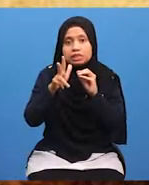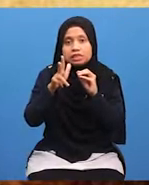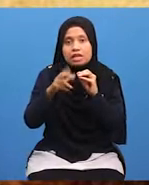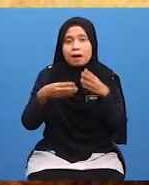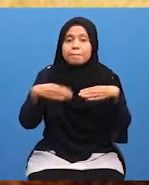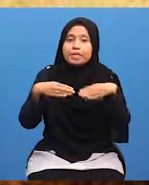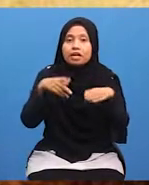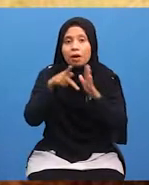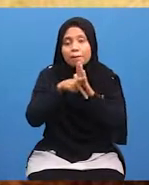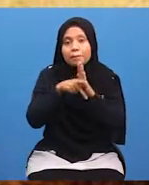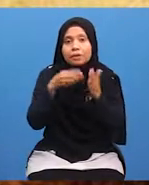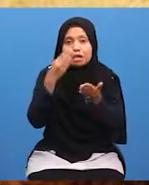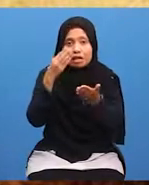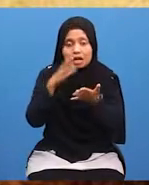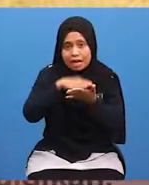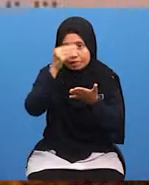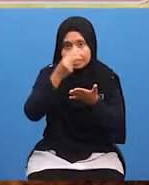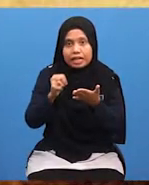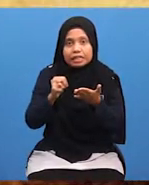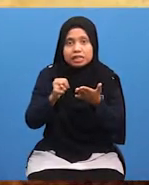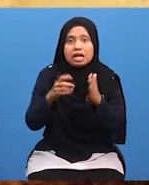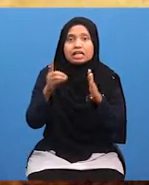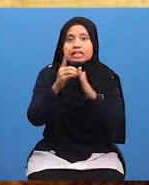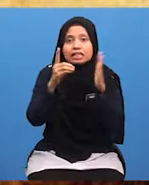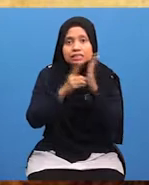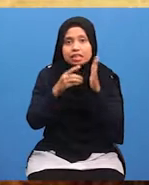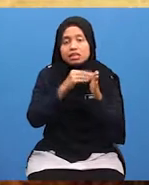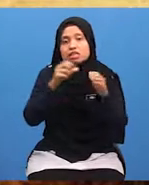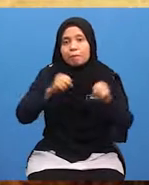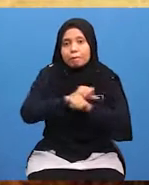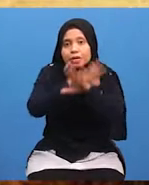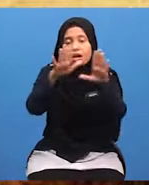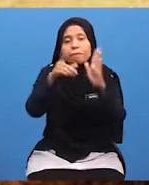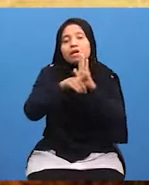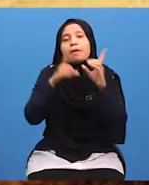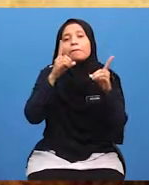bidang pengajian. Dan yang keempat ialah dasar dan perkembangan pendidikan.